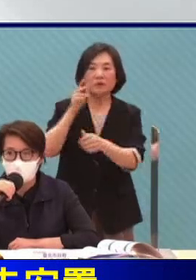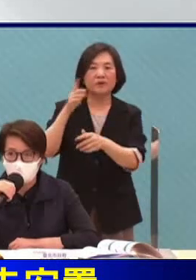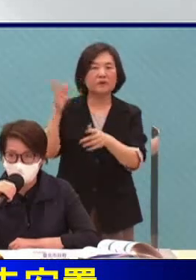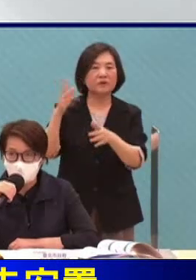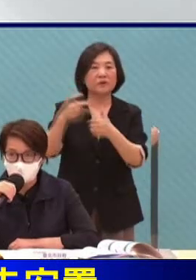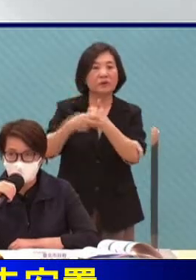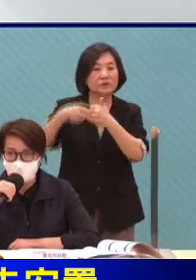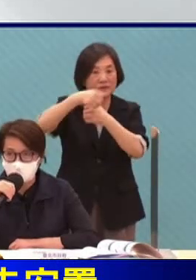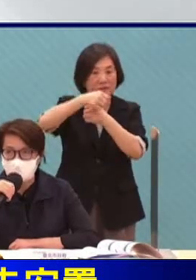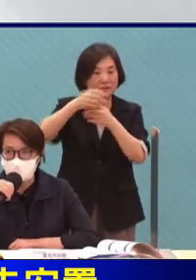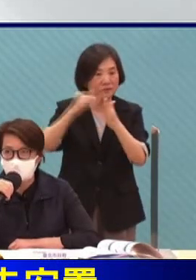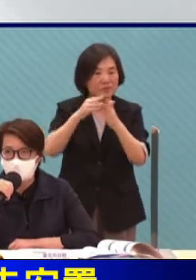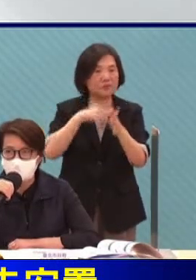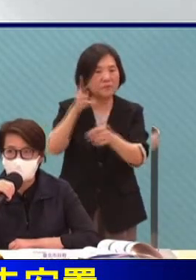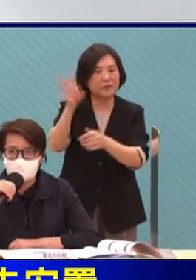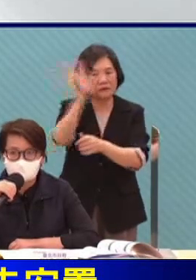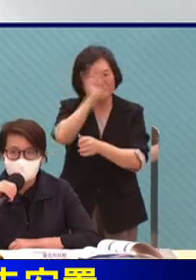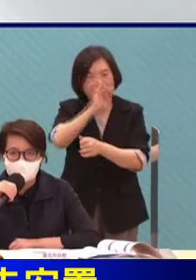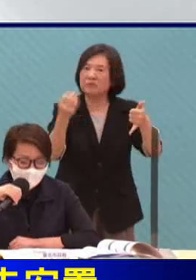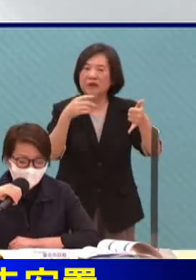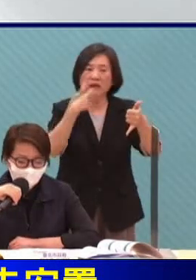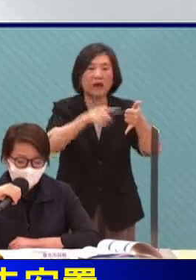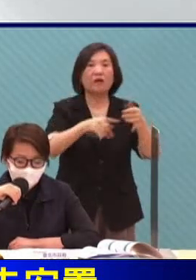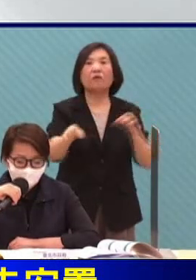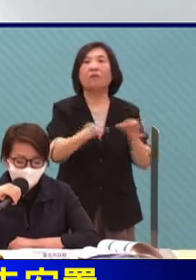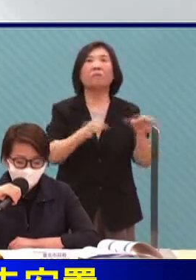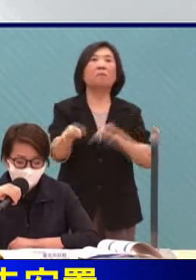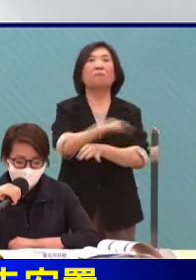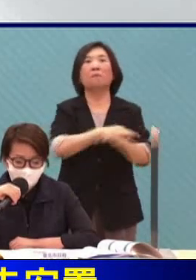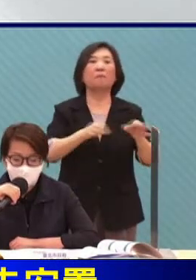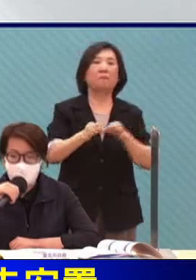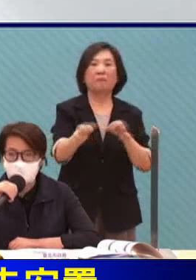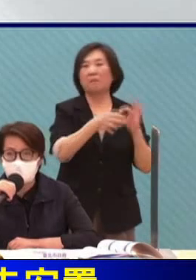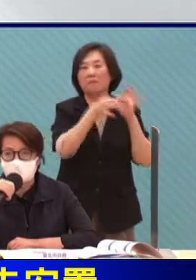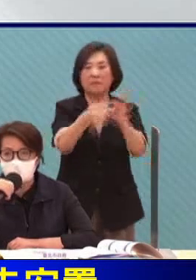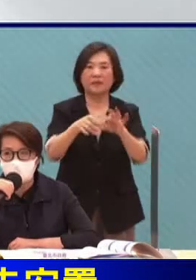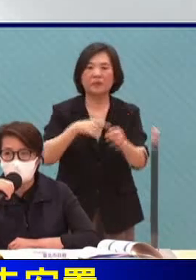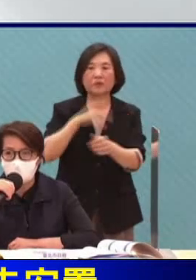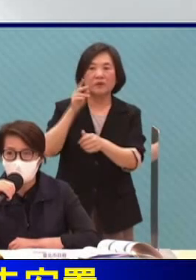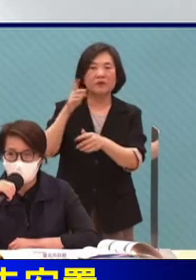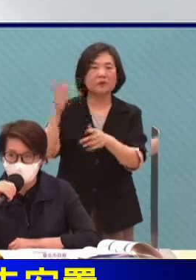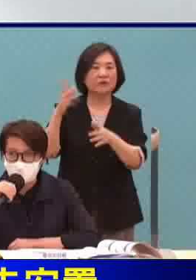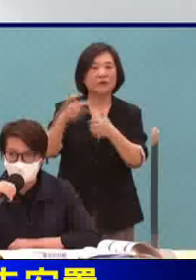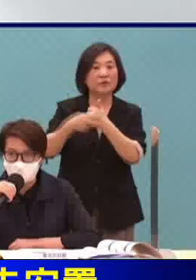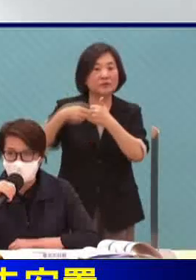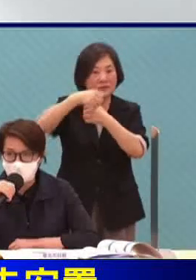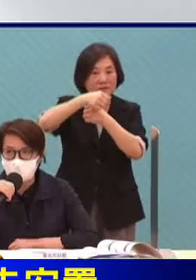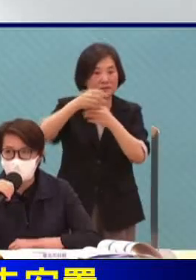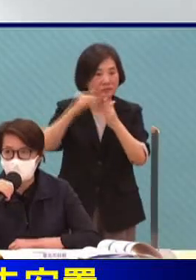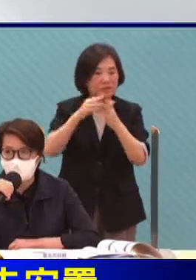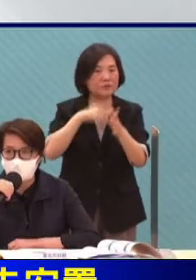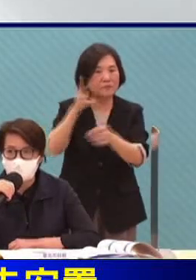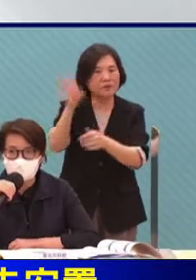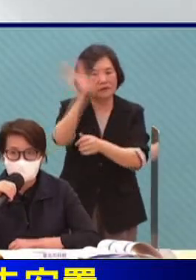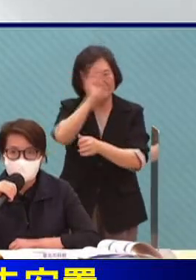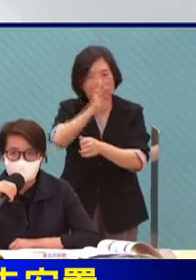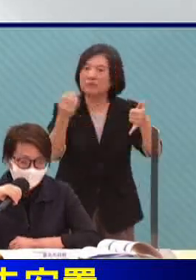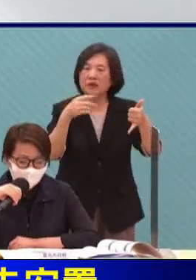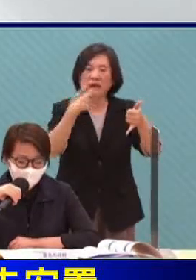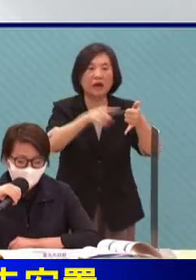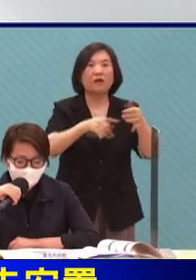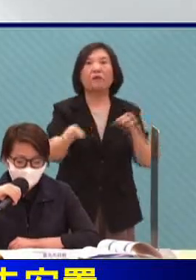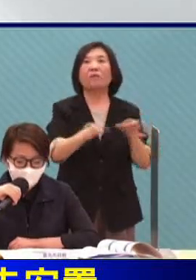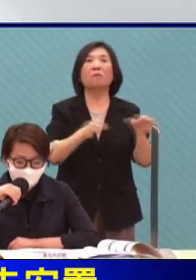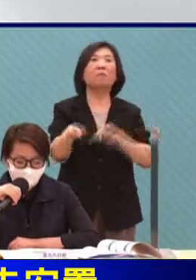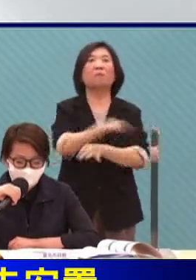们再来了，也没有向卫生局通报。对此，台北市副市长黄珊珊跟北市卫生局表示还在了解状况，